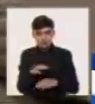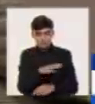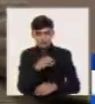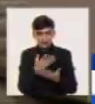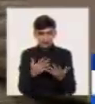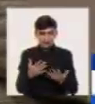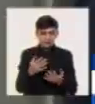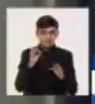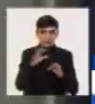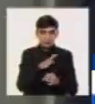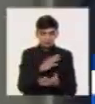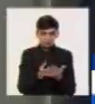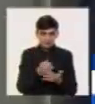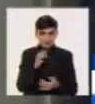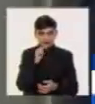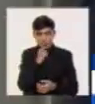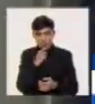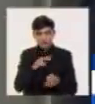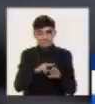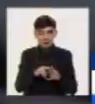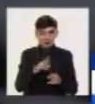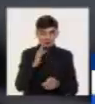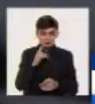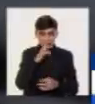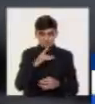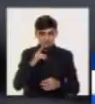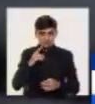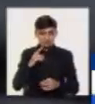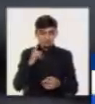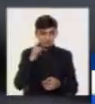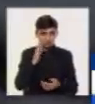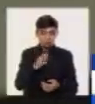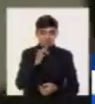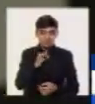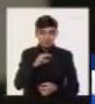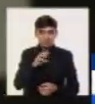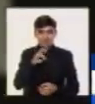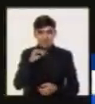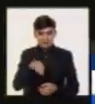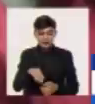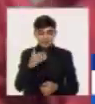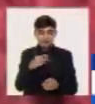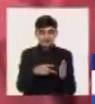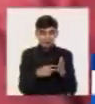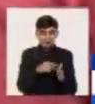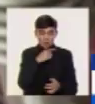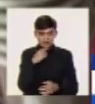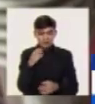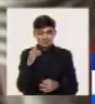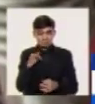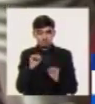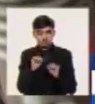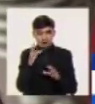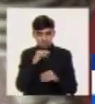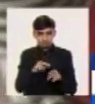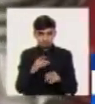бірнеше рет ескерткен ақ экономикаға кері әсер ететіні сөзсіз дейді. Ал мұнай бағасын АПЕК елдерімен Ресей өзара тұрақты етіп ұстап тұра алады.